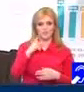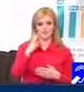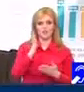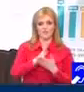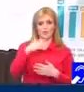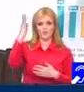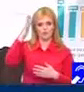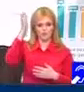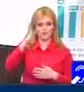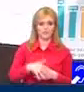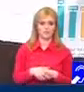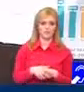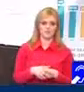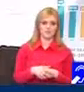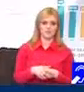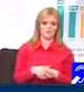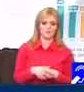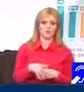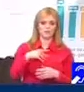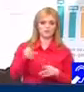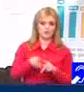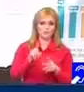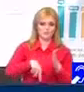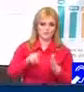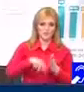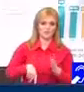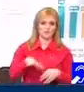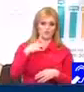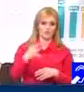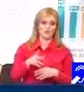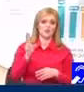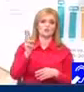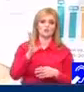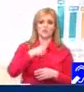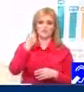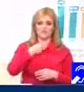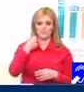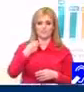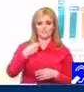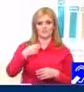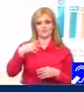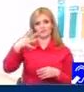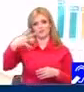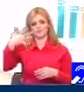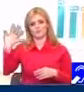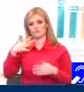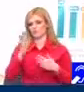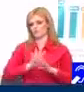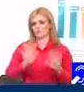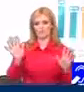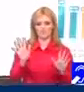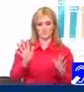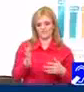avem vise, mai avem adrenalină care ne face să sperăm spre alte scopuri, dar cred că cei de vârsta a doua chiar pur și simplu i-au dezamăgit